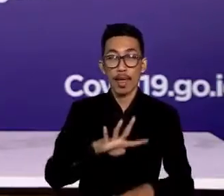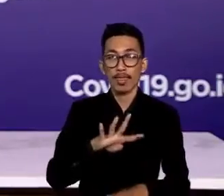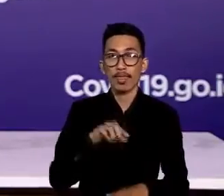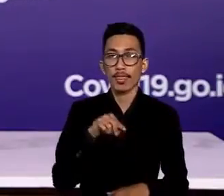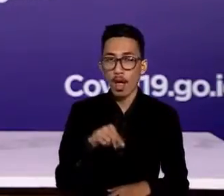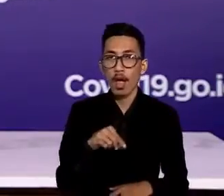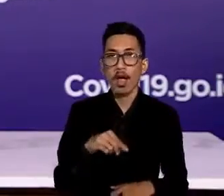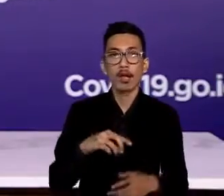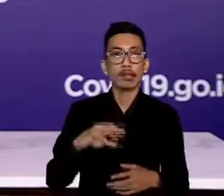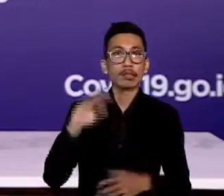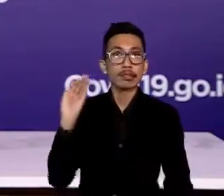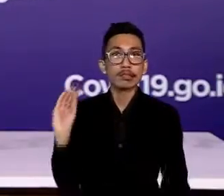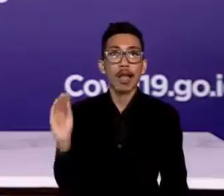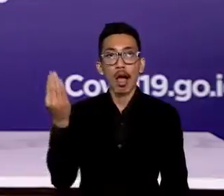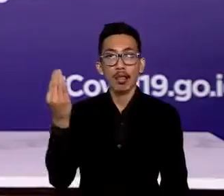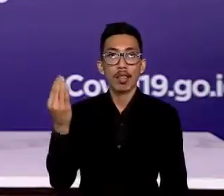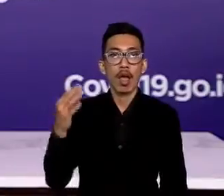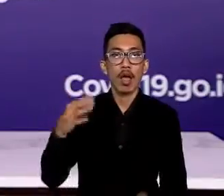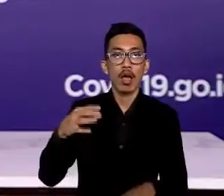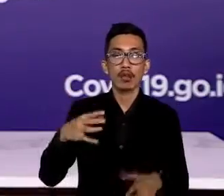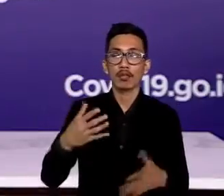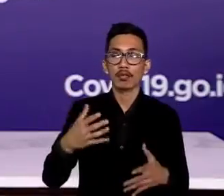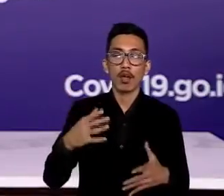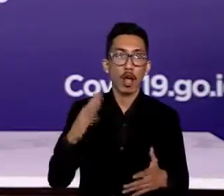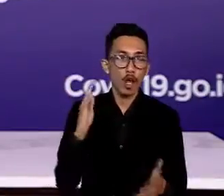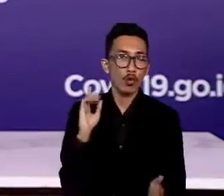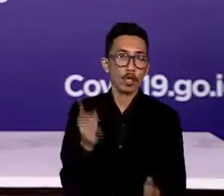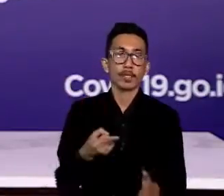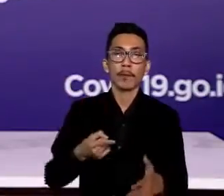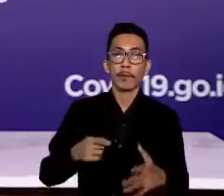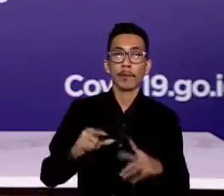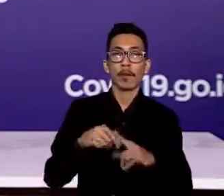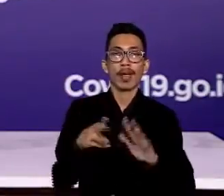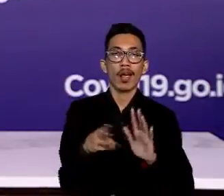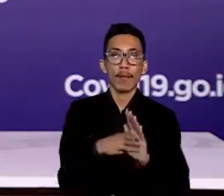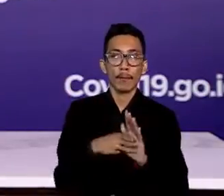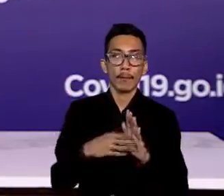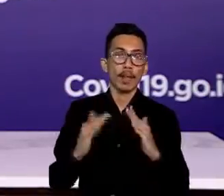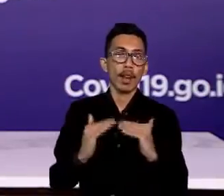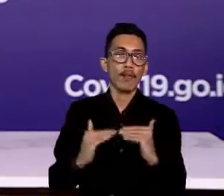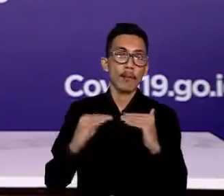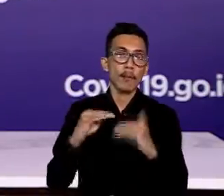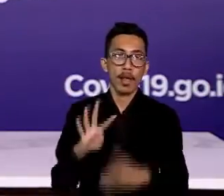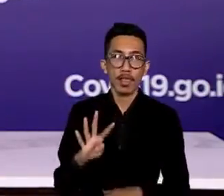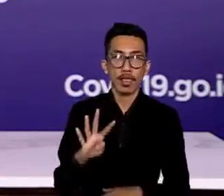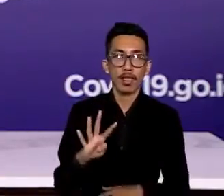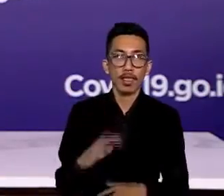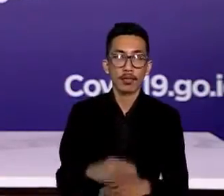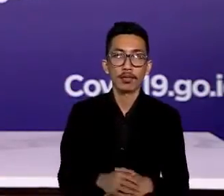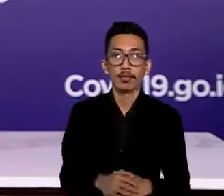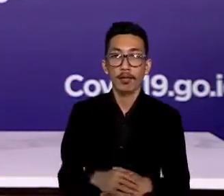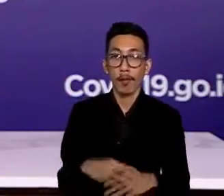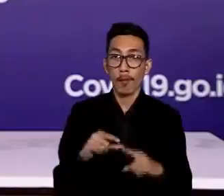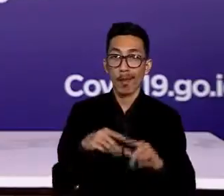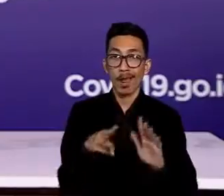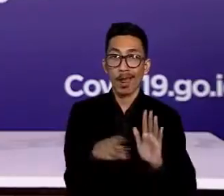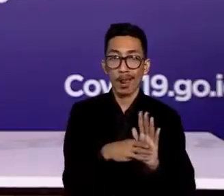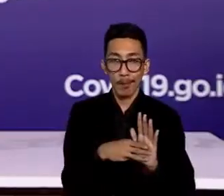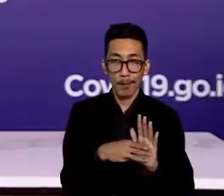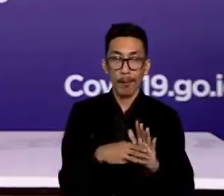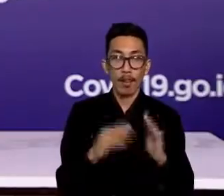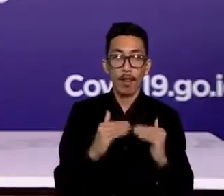masuk daerah yang harus melakukan ppkm level 4 dan dalam kebijakan ppkm level